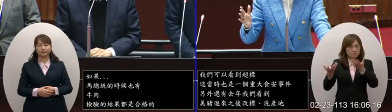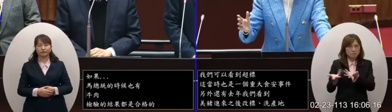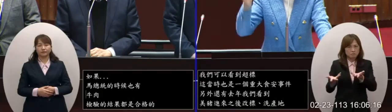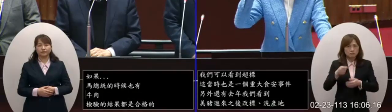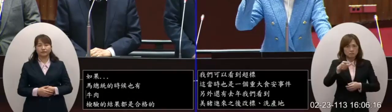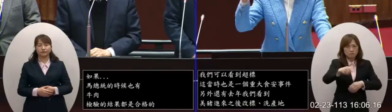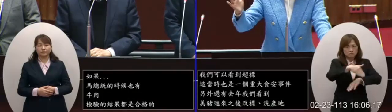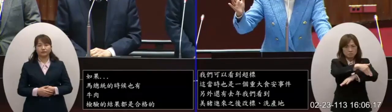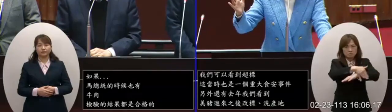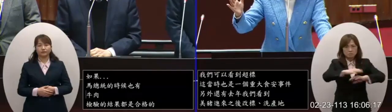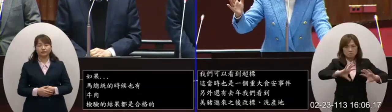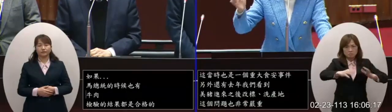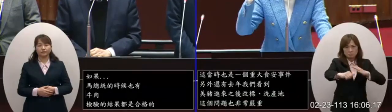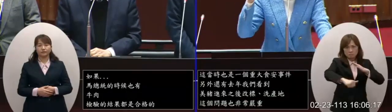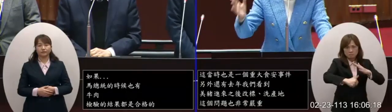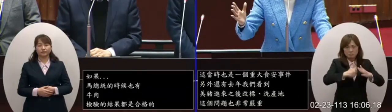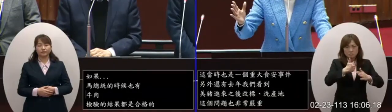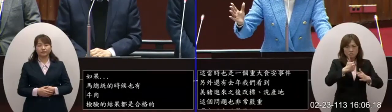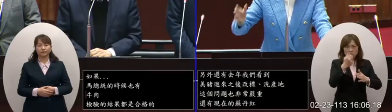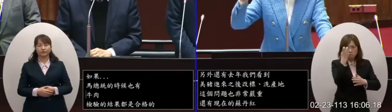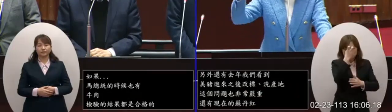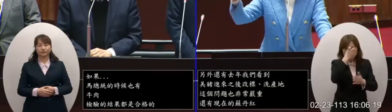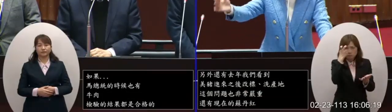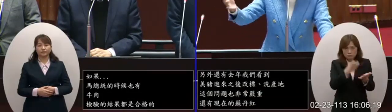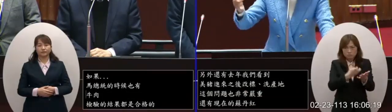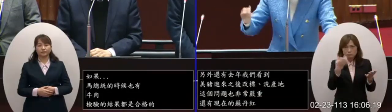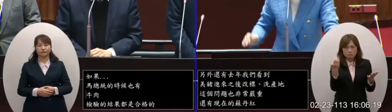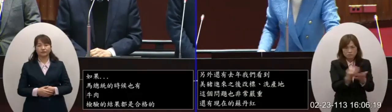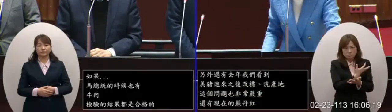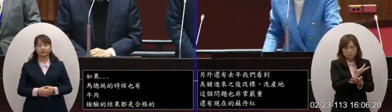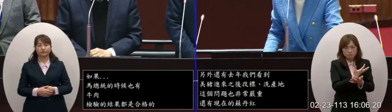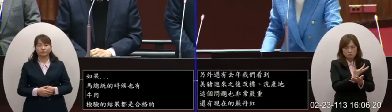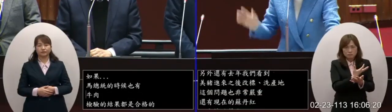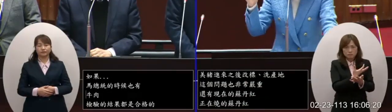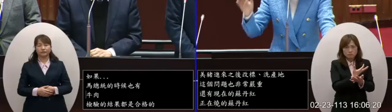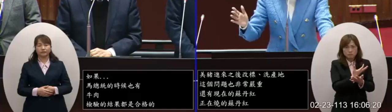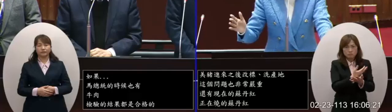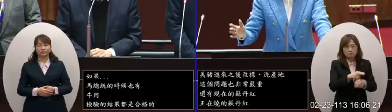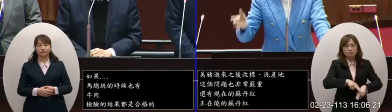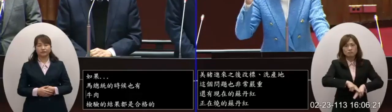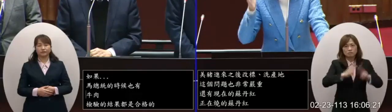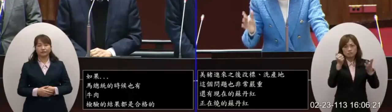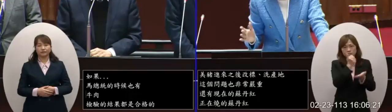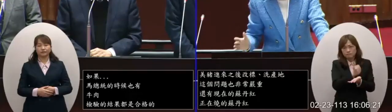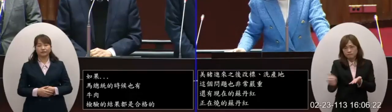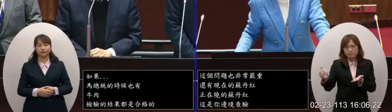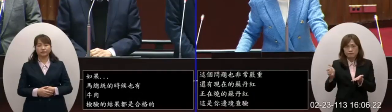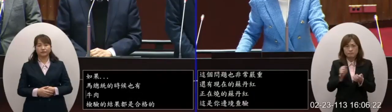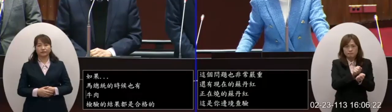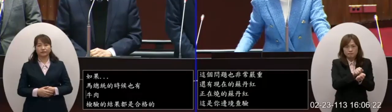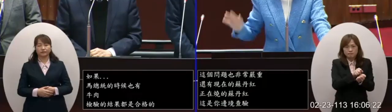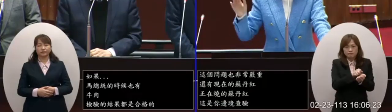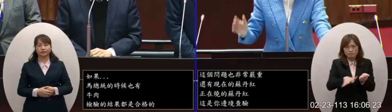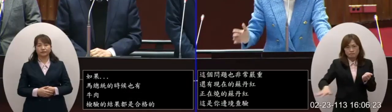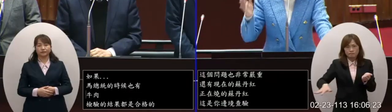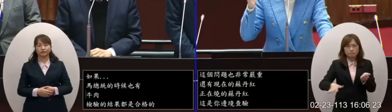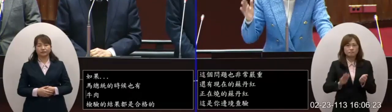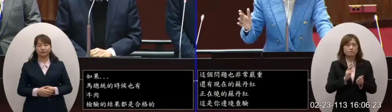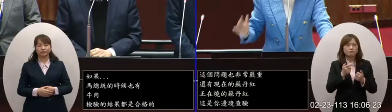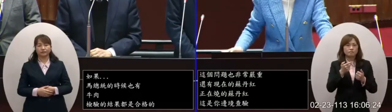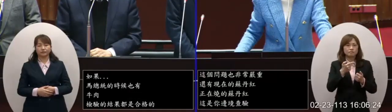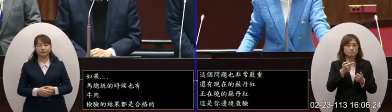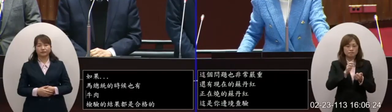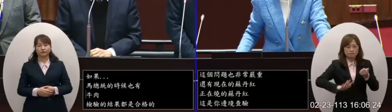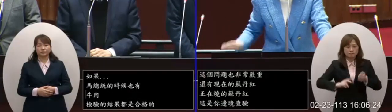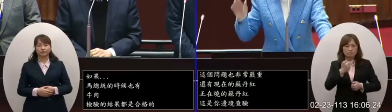查出来，从源头这边没有守住，然后让它放进来，这个问题也是非常的严重。还有今